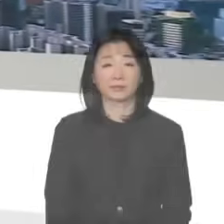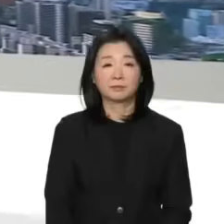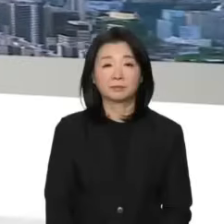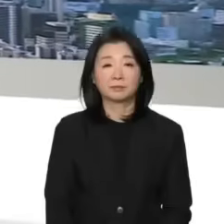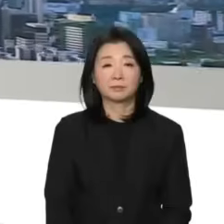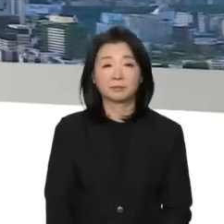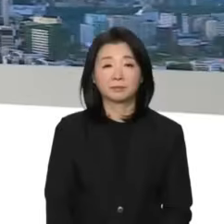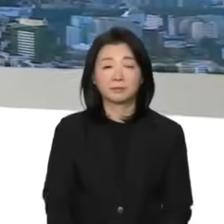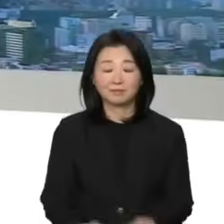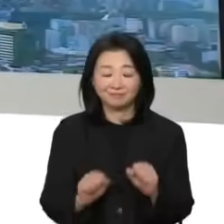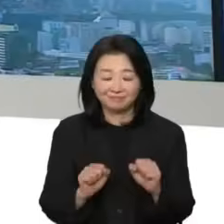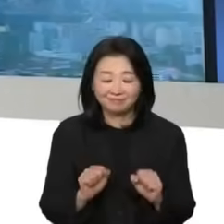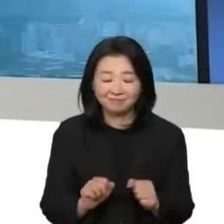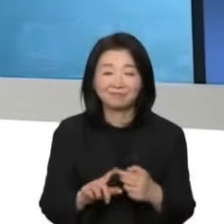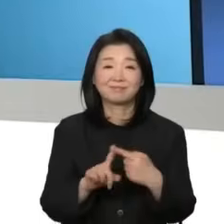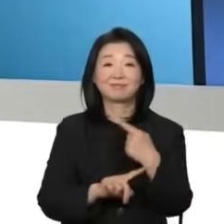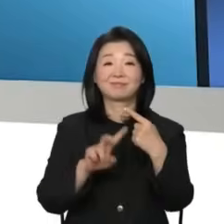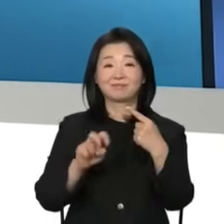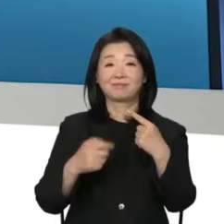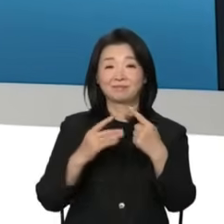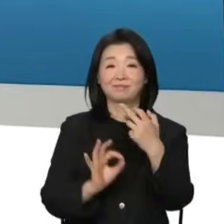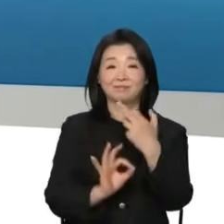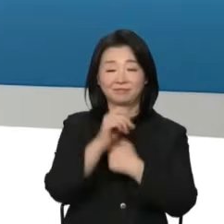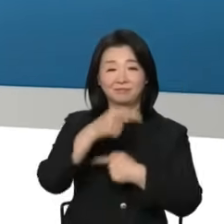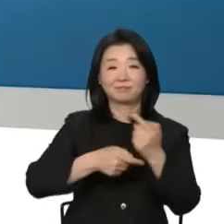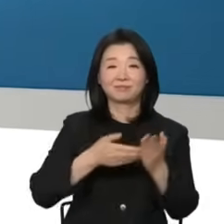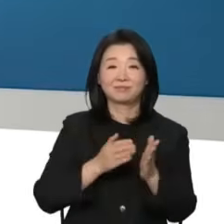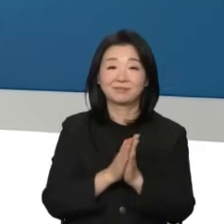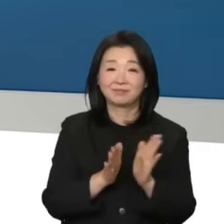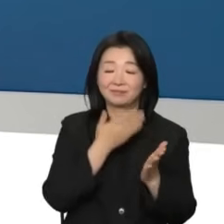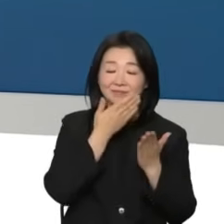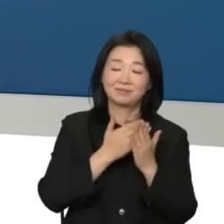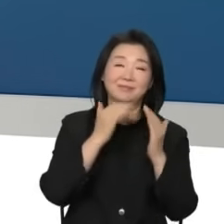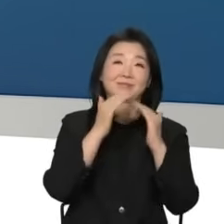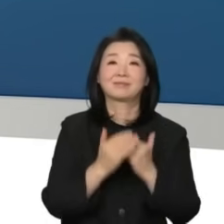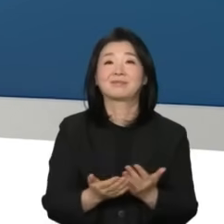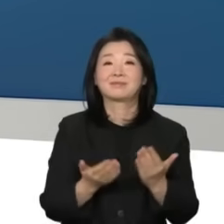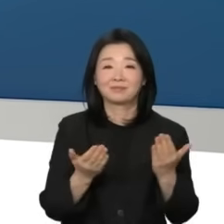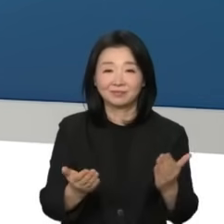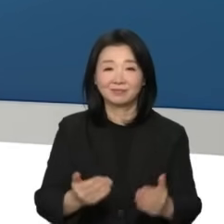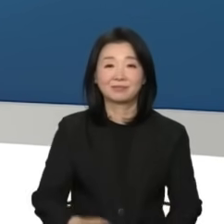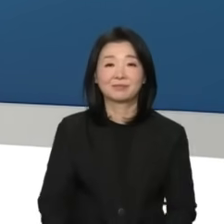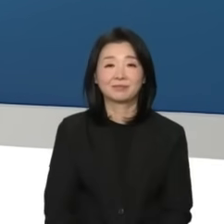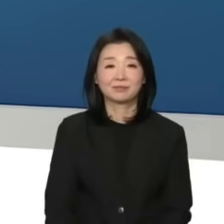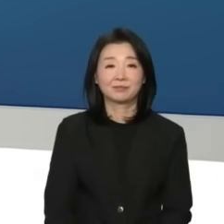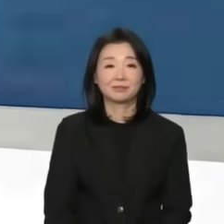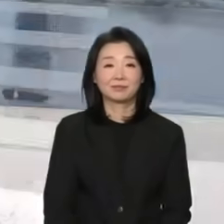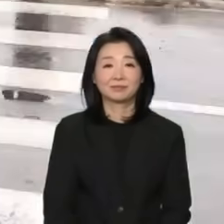시청자 여러분 안녕하십니까? 11월 29일 JTBC 아침엔을 시작합니다. 먼저 오늘 아침 주요 뉴스입니다.